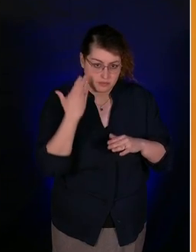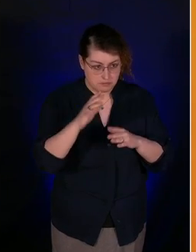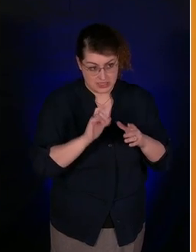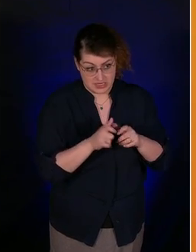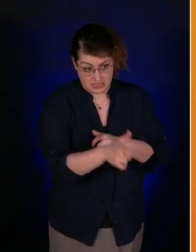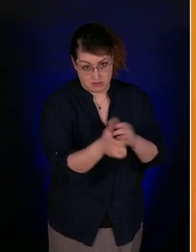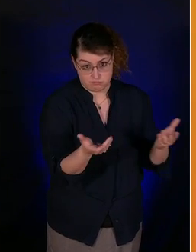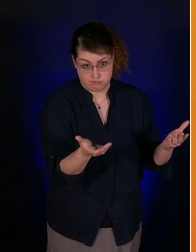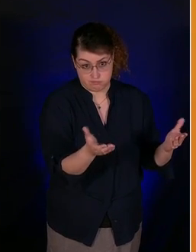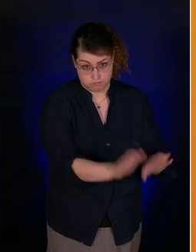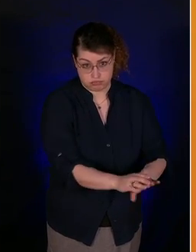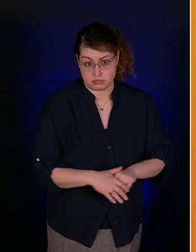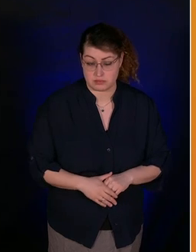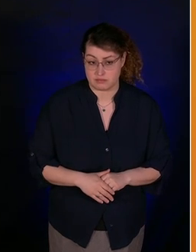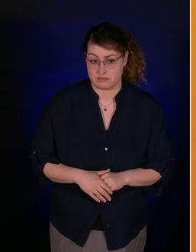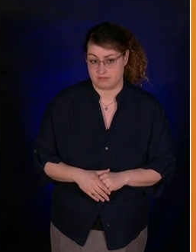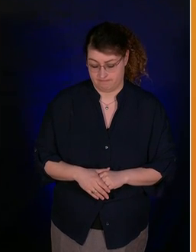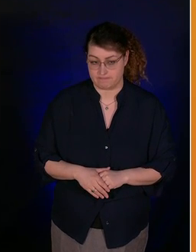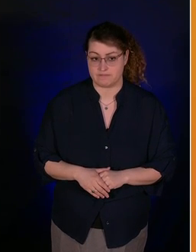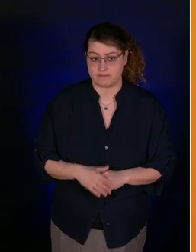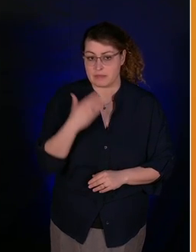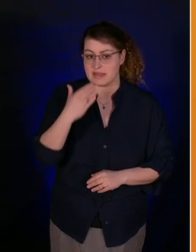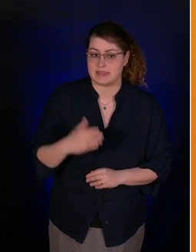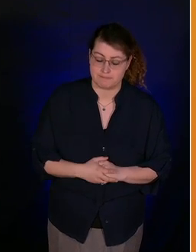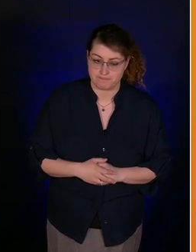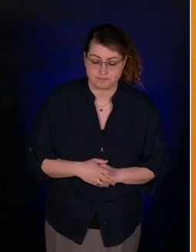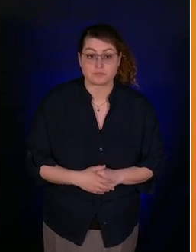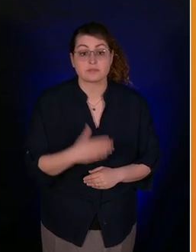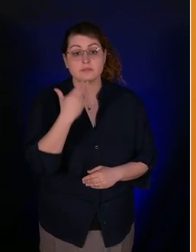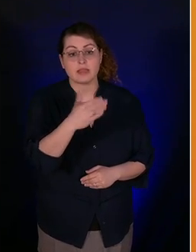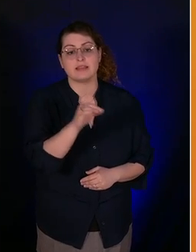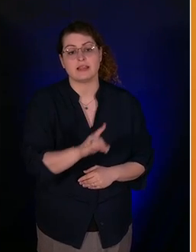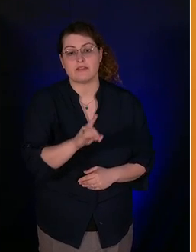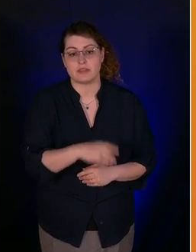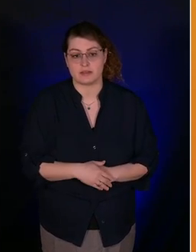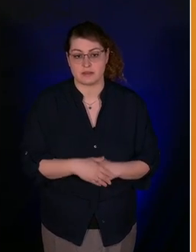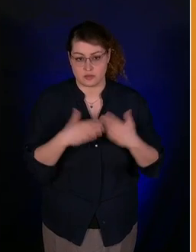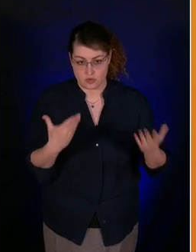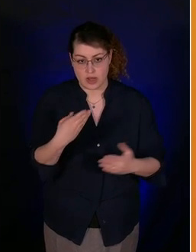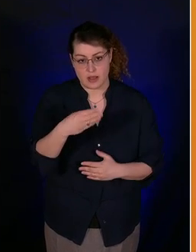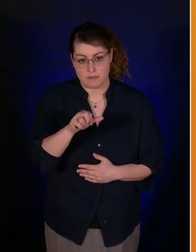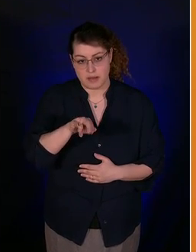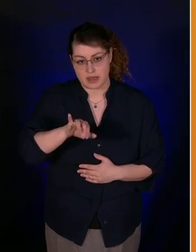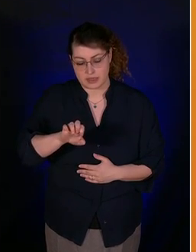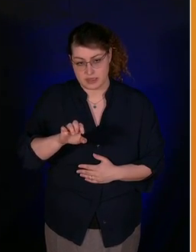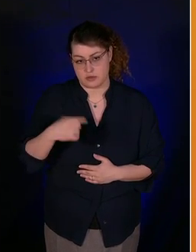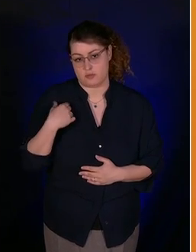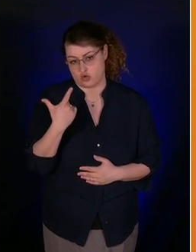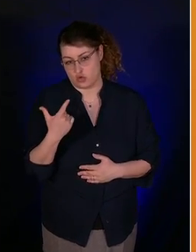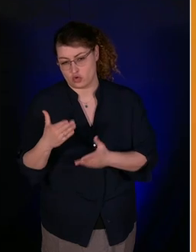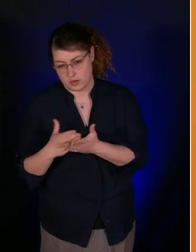tout simplement. Je vous remercie. Merci beaucoup Delphine. Donc Marie Stretton se prépare au micro 2